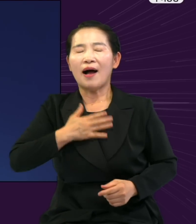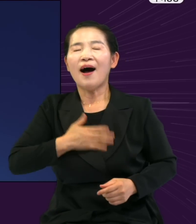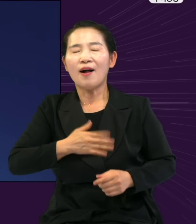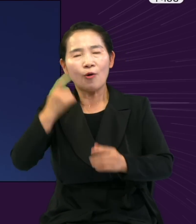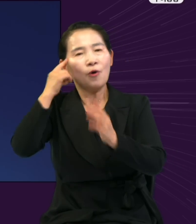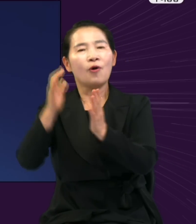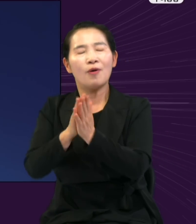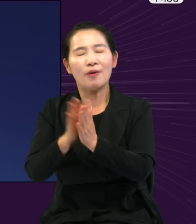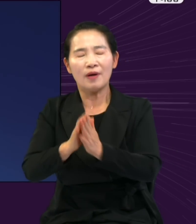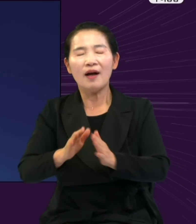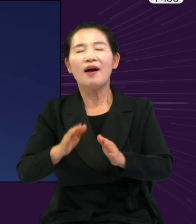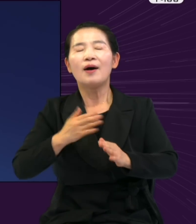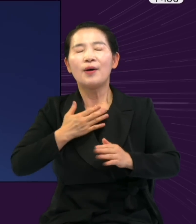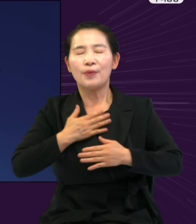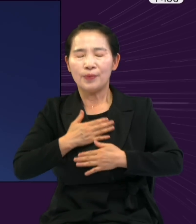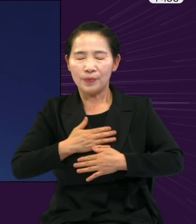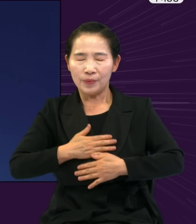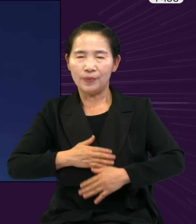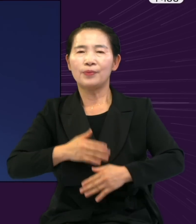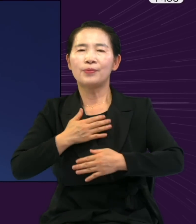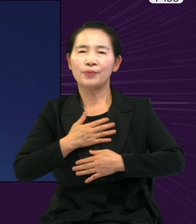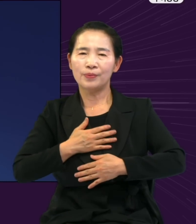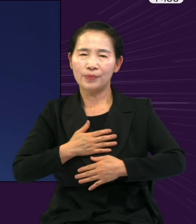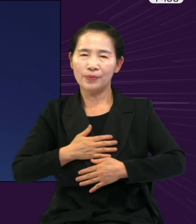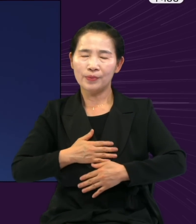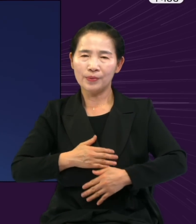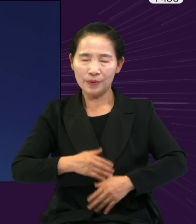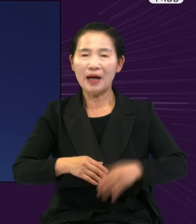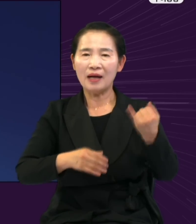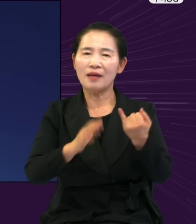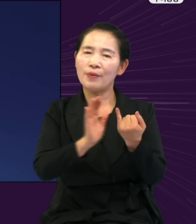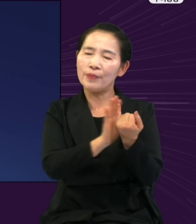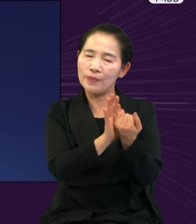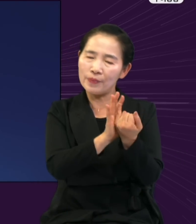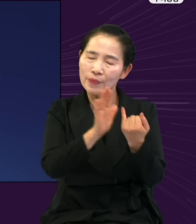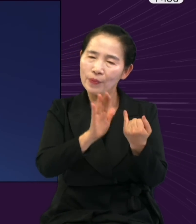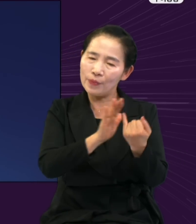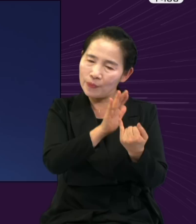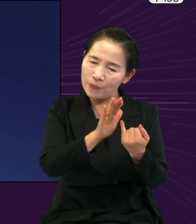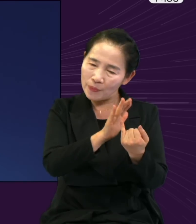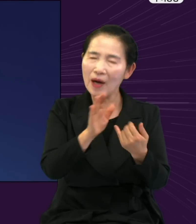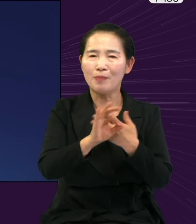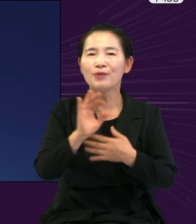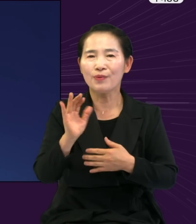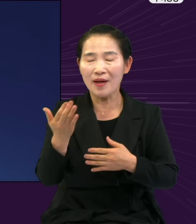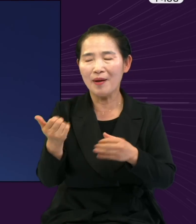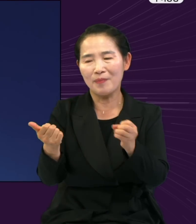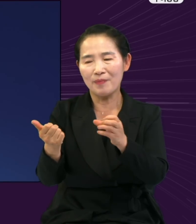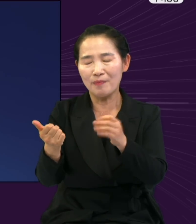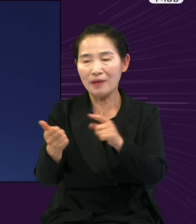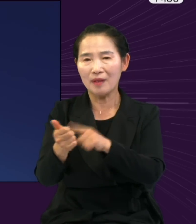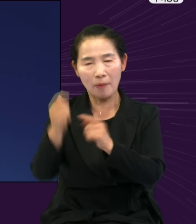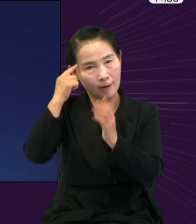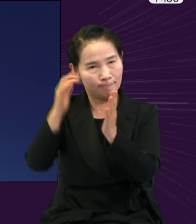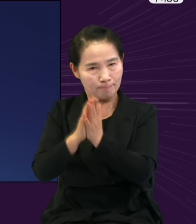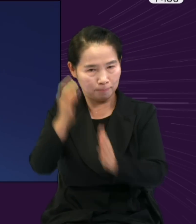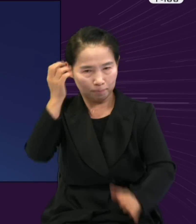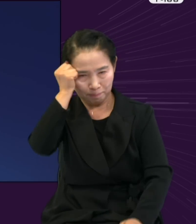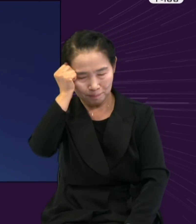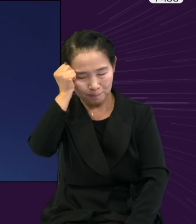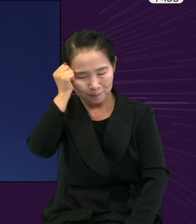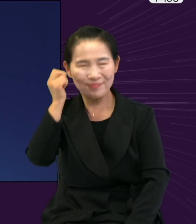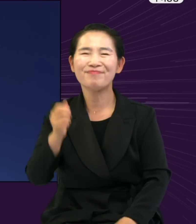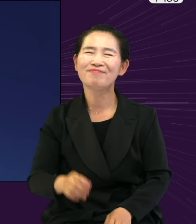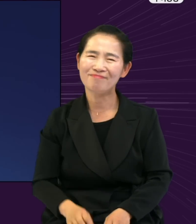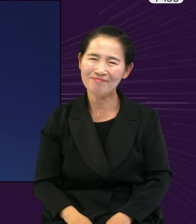약속을 저랑 사는 동안 제 남편은 신실하게 지켜줬습니다. 실상 남편과의 결혼 생활은 5년밖에 되지